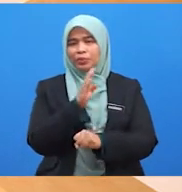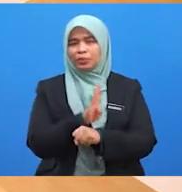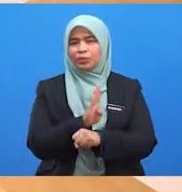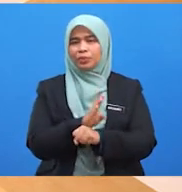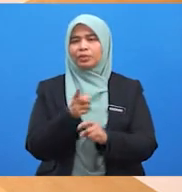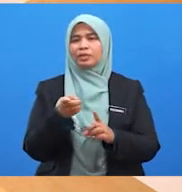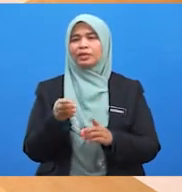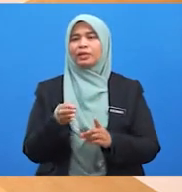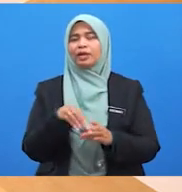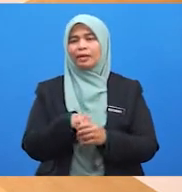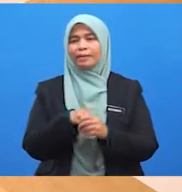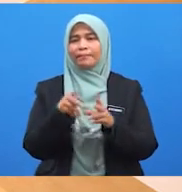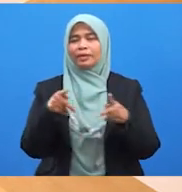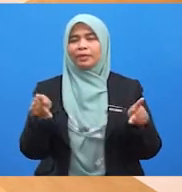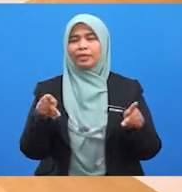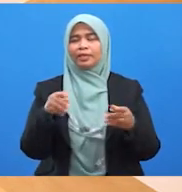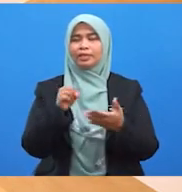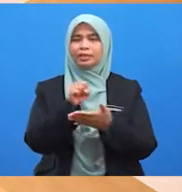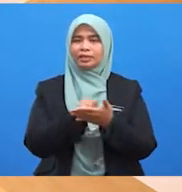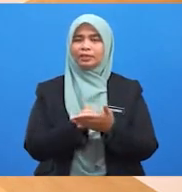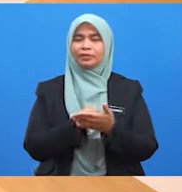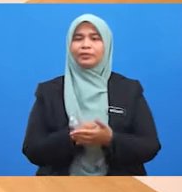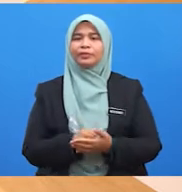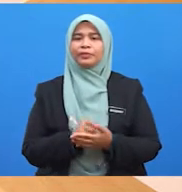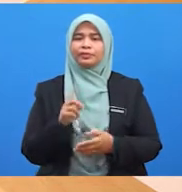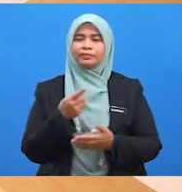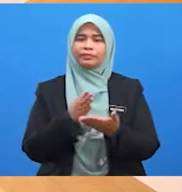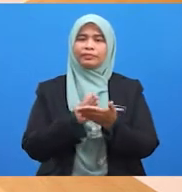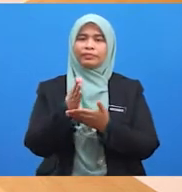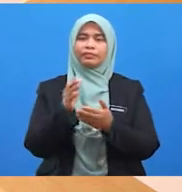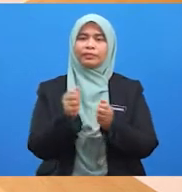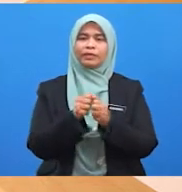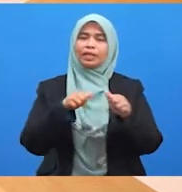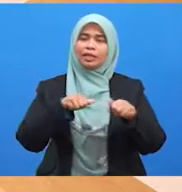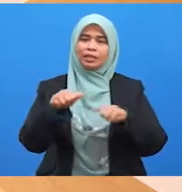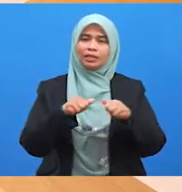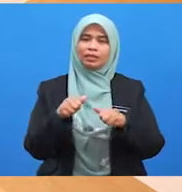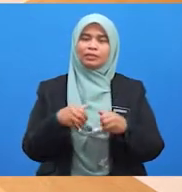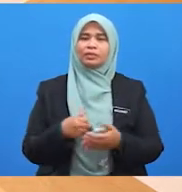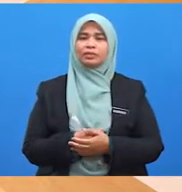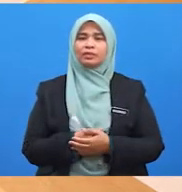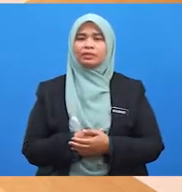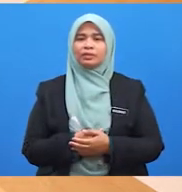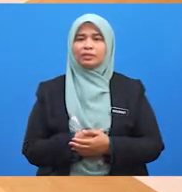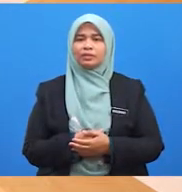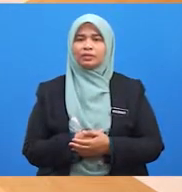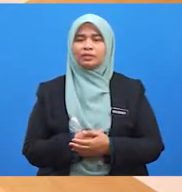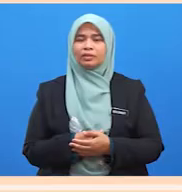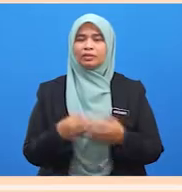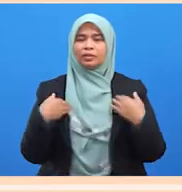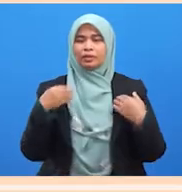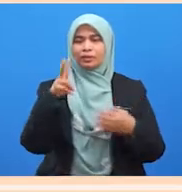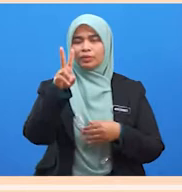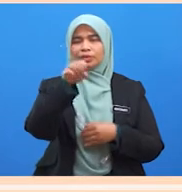sektor. Baiklah murid-murid, sebelum kita teruskan dengan aktiviti dan sesi uji minda, cikgu